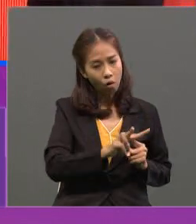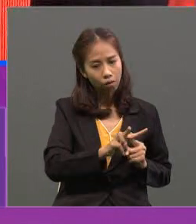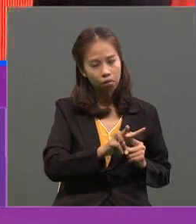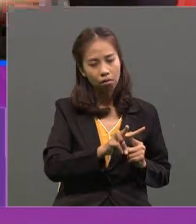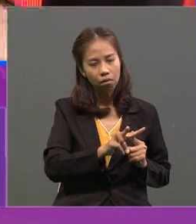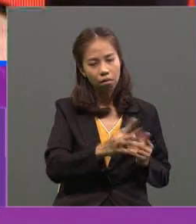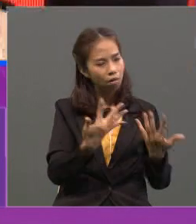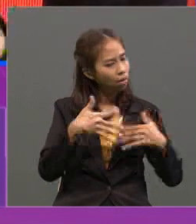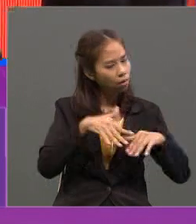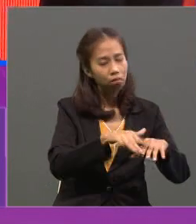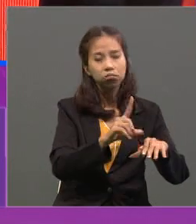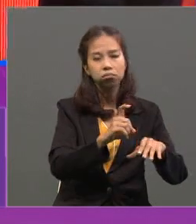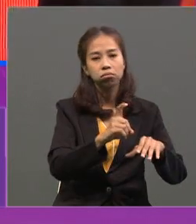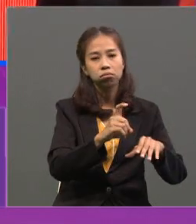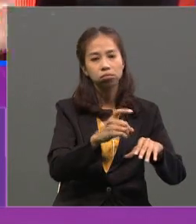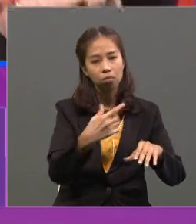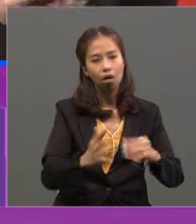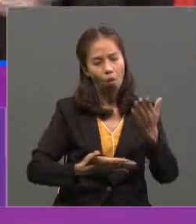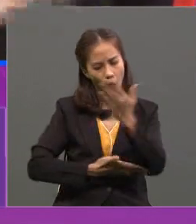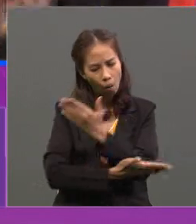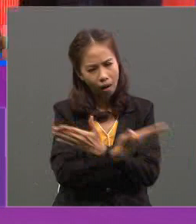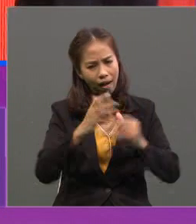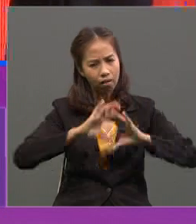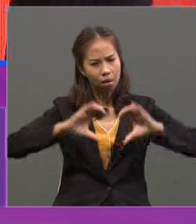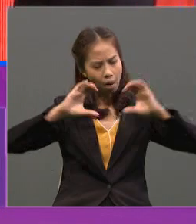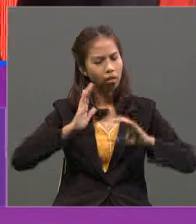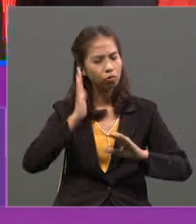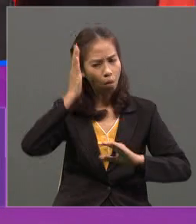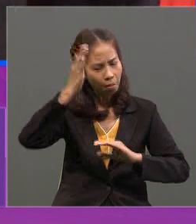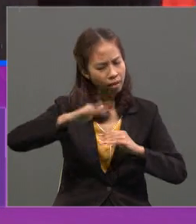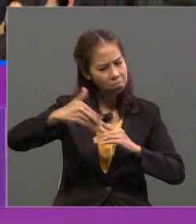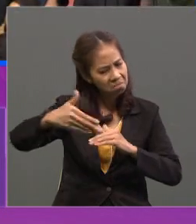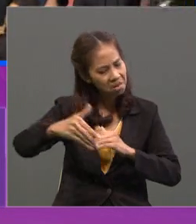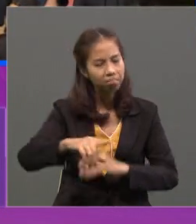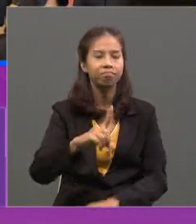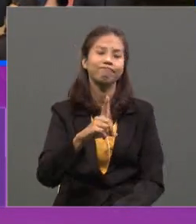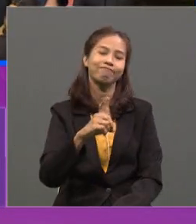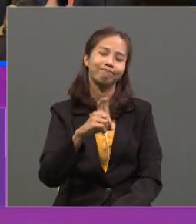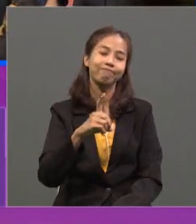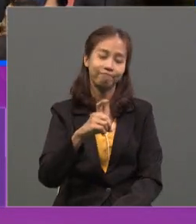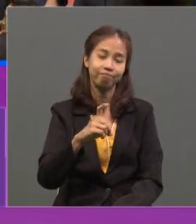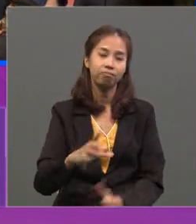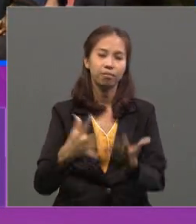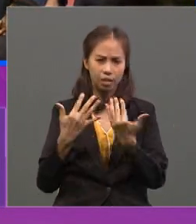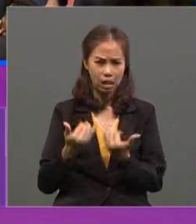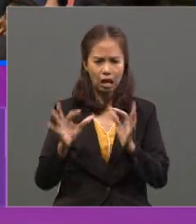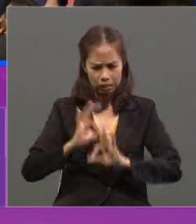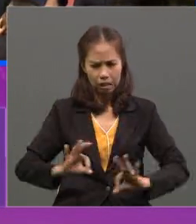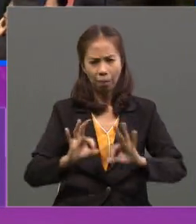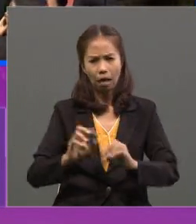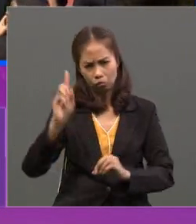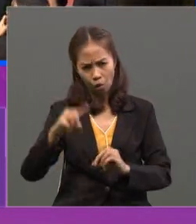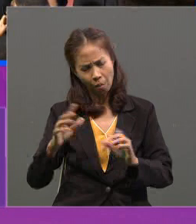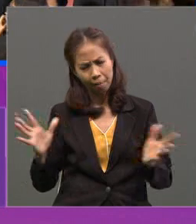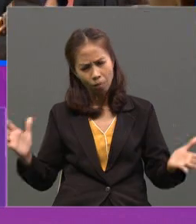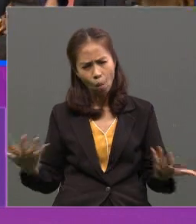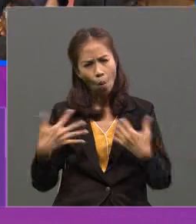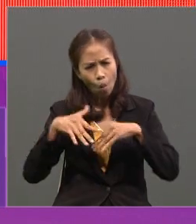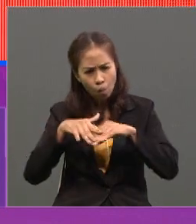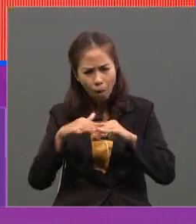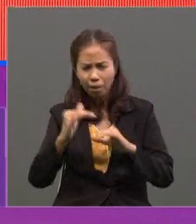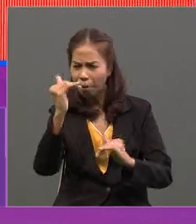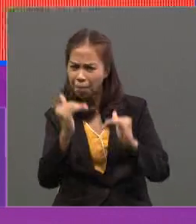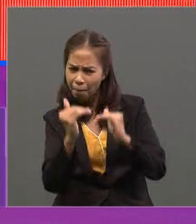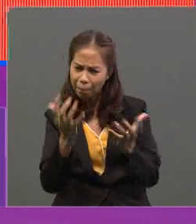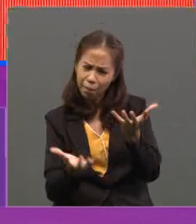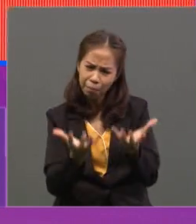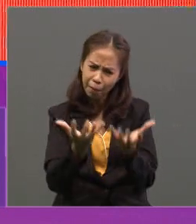io